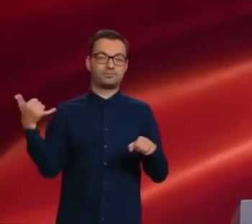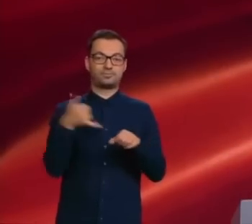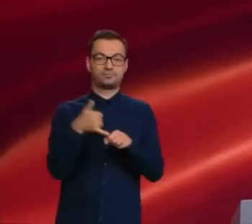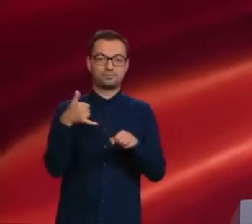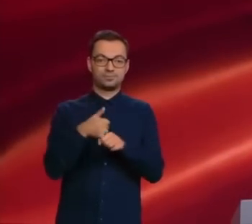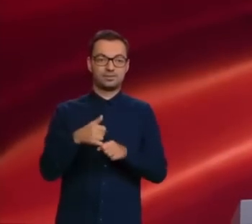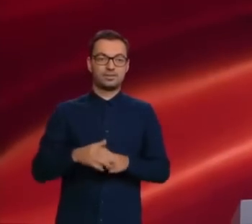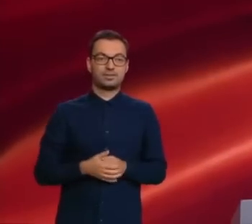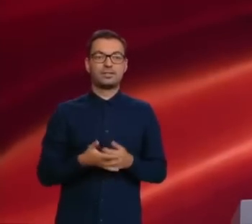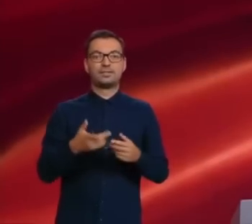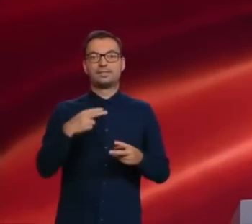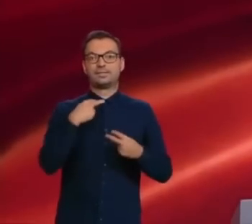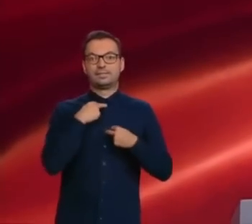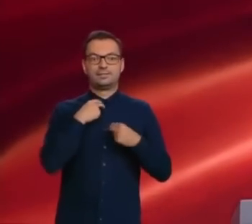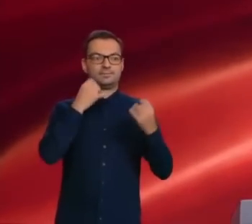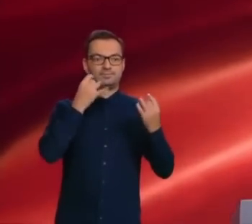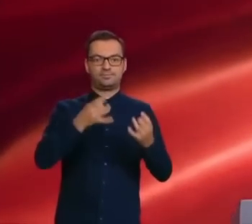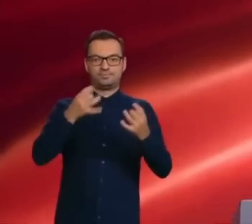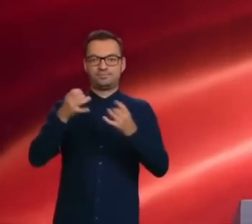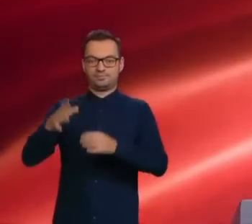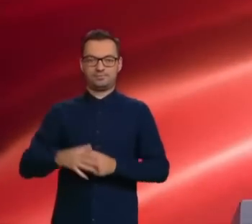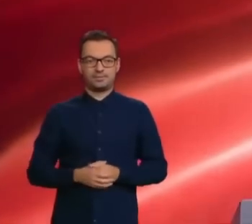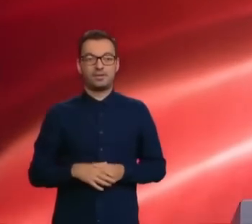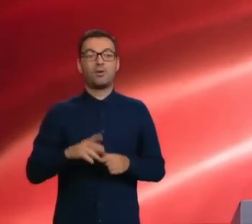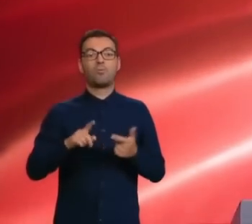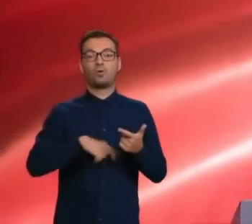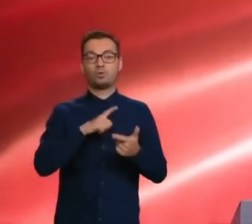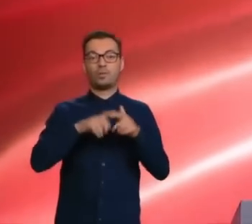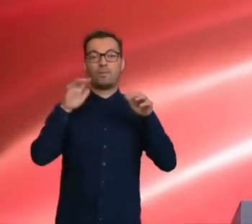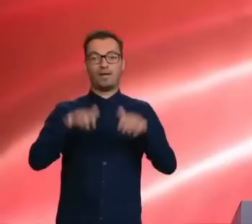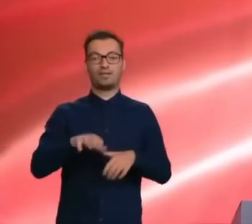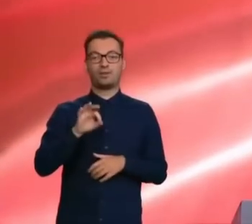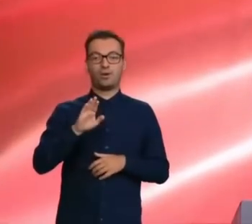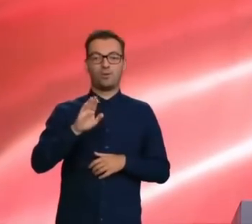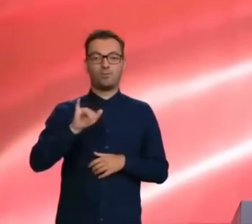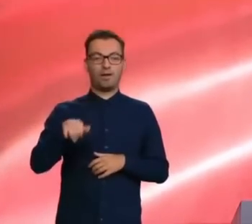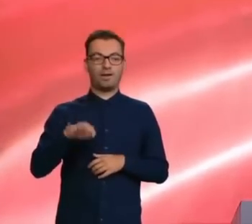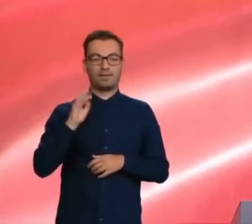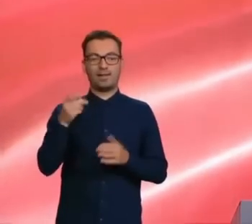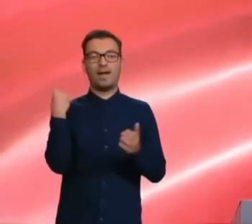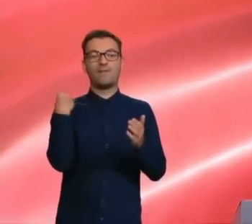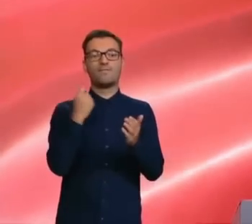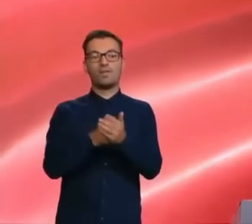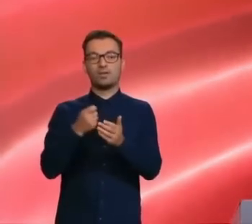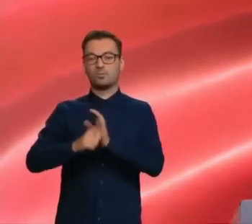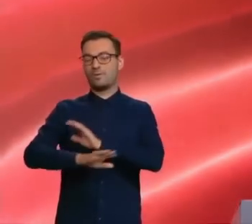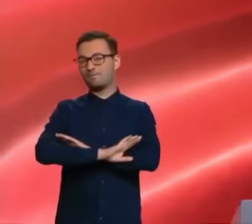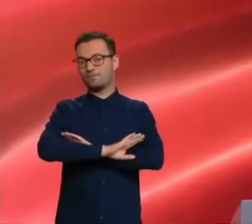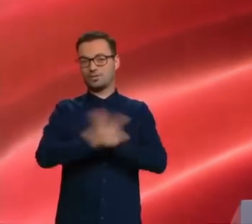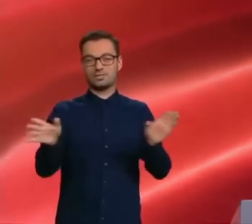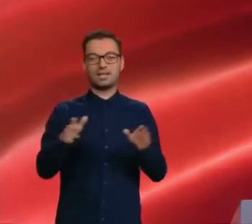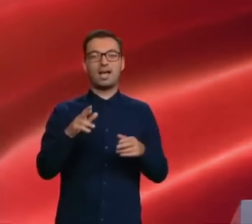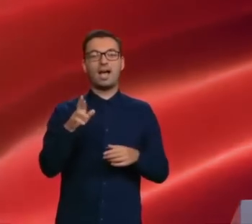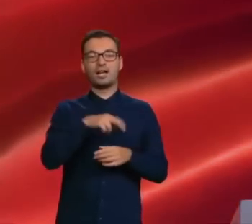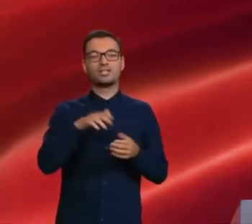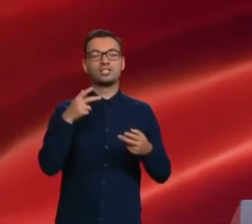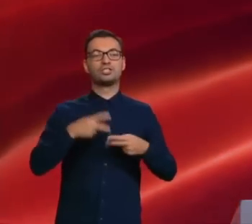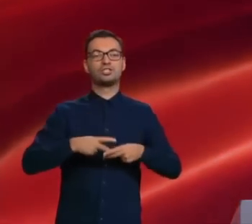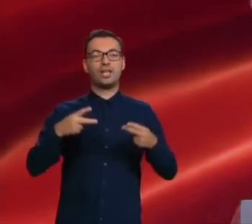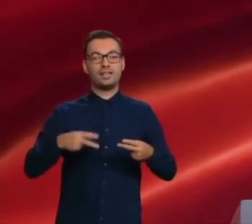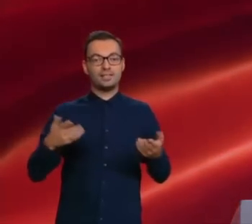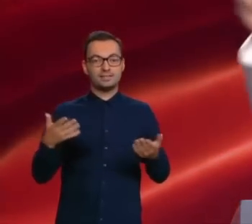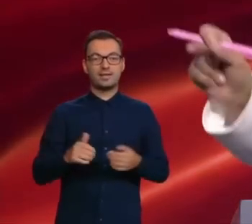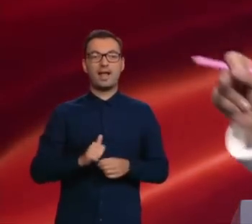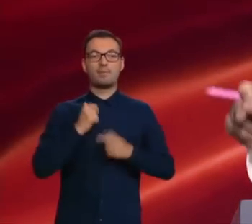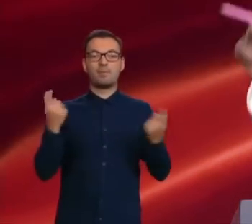awarii do awarii. Mało tego, prezes Obajtek również wykupił wszystkie regionalne dzienniki w Polsce. Po co? Po to,